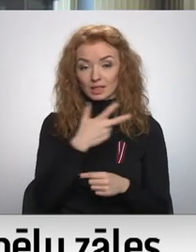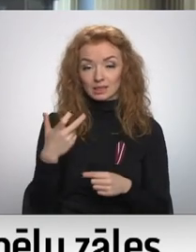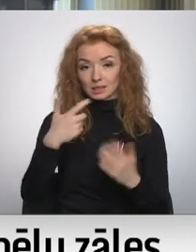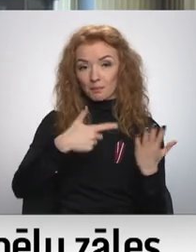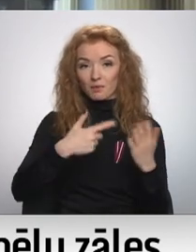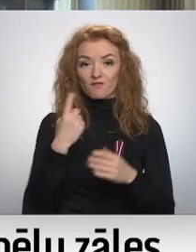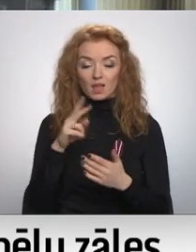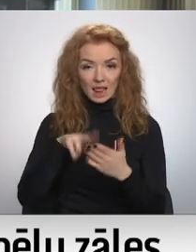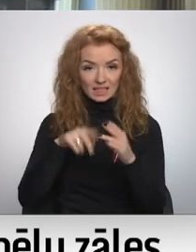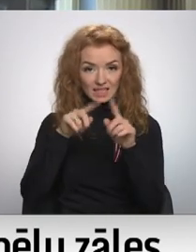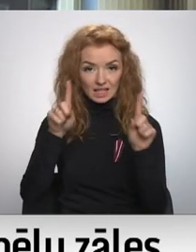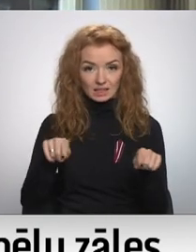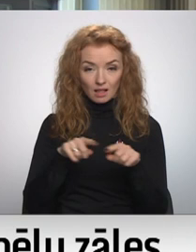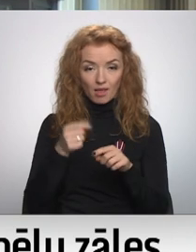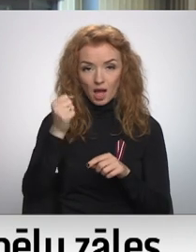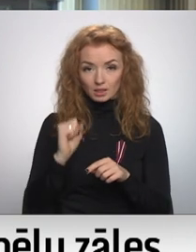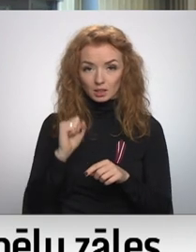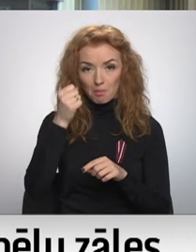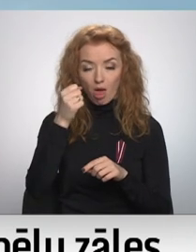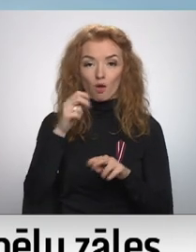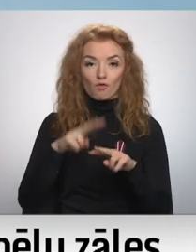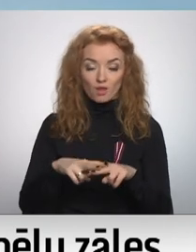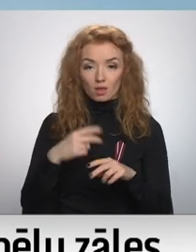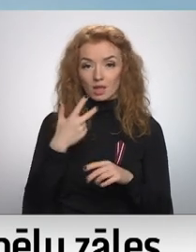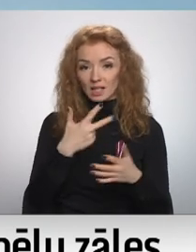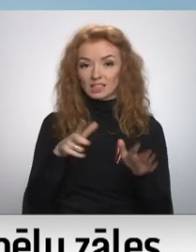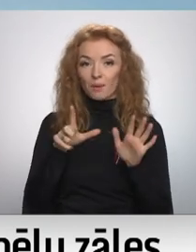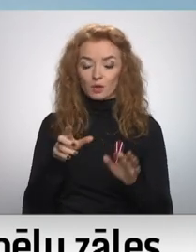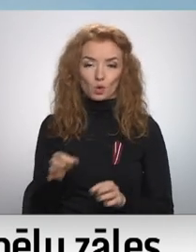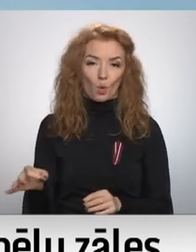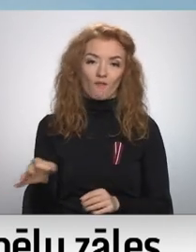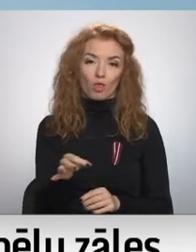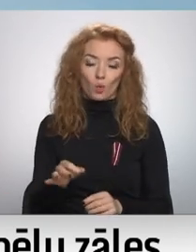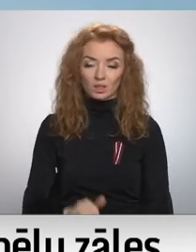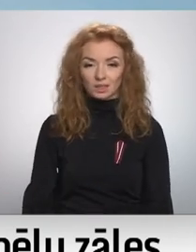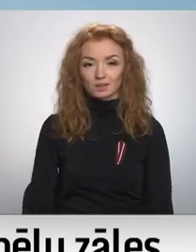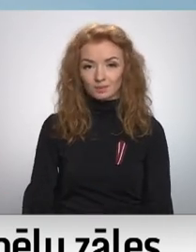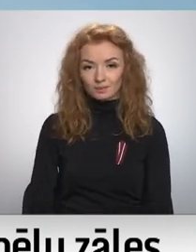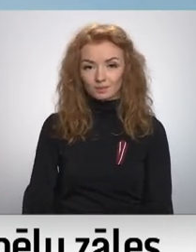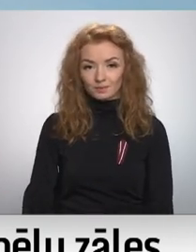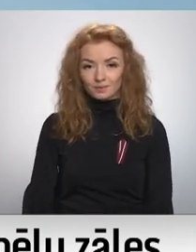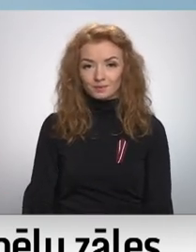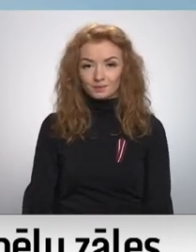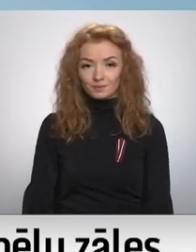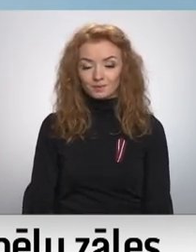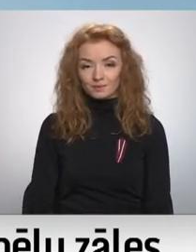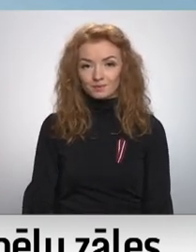371 licencēta azartspēļu organizēšanas vieta 37 novados. Sandra Leitāne, Andris Pāns, RET TV.